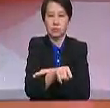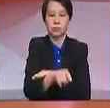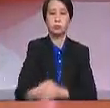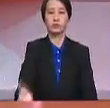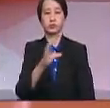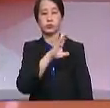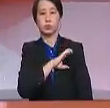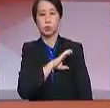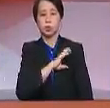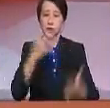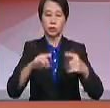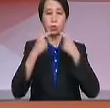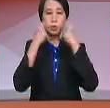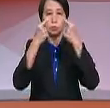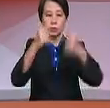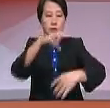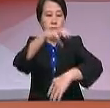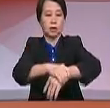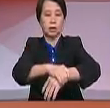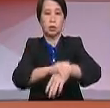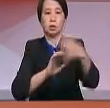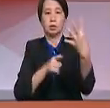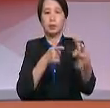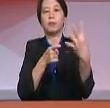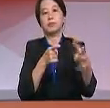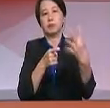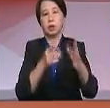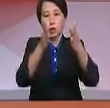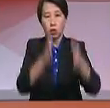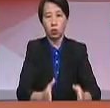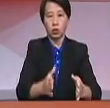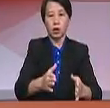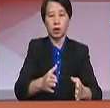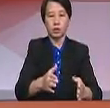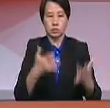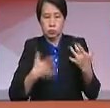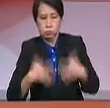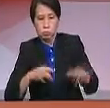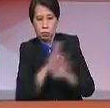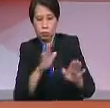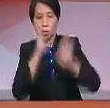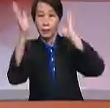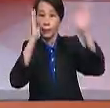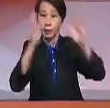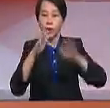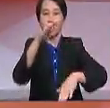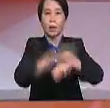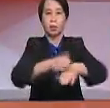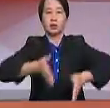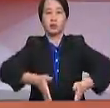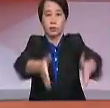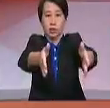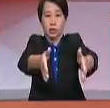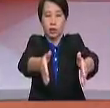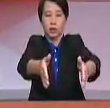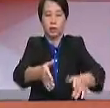PDRM telah berjaya menahan 14 warga asing di sekatan jalan raya ops benteng